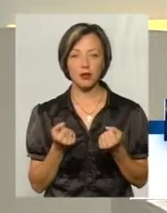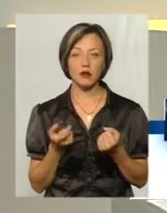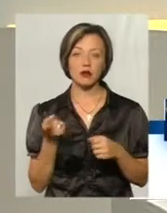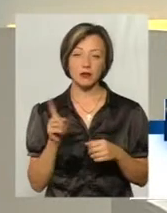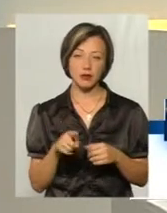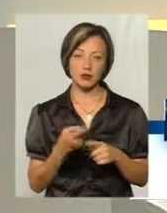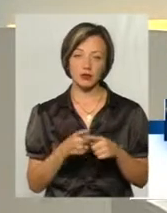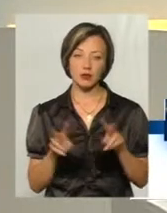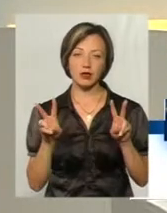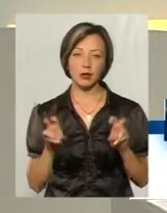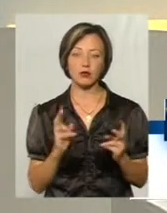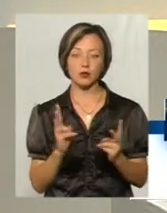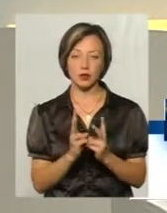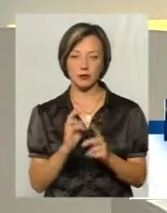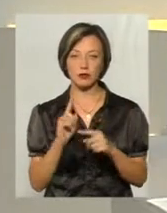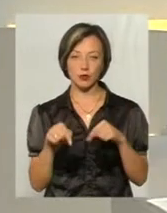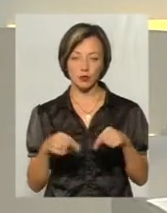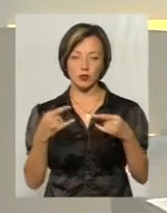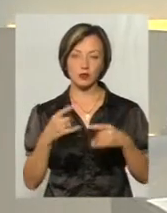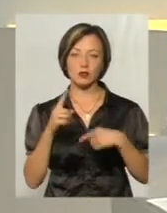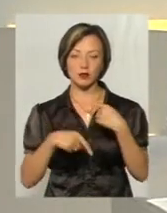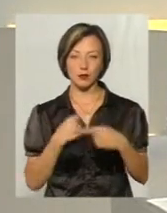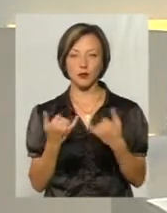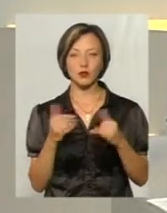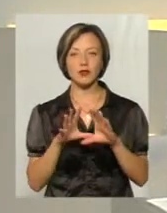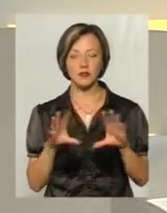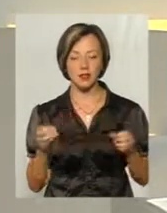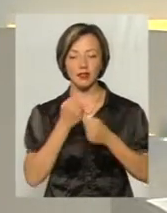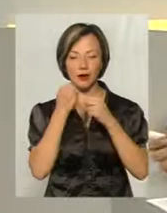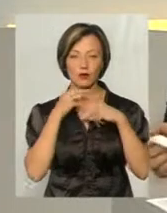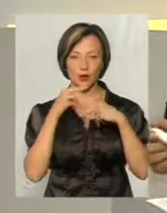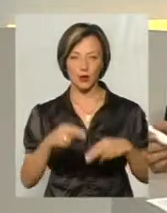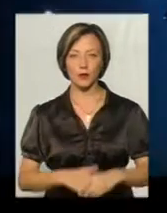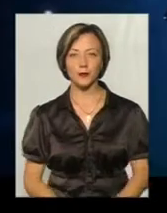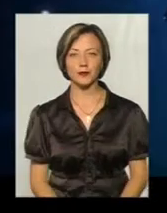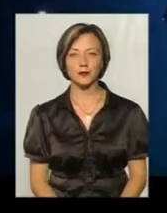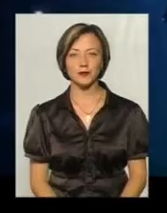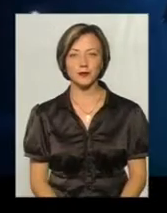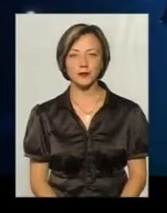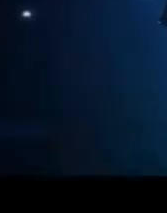Отож, з цією темою ми зустрінемося у цій студії ще раз. А на сьогодні це все. Дякую вам за увагу.